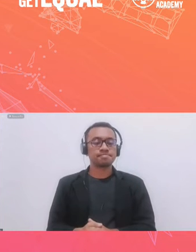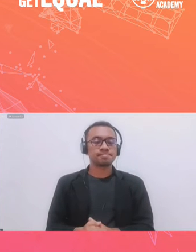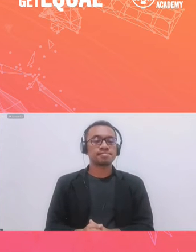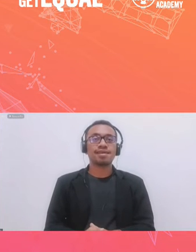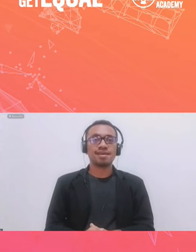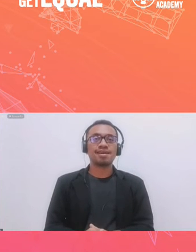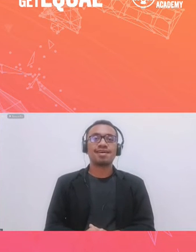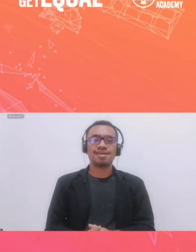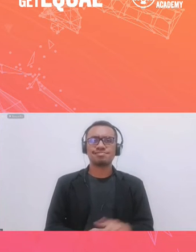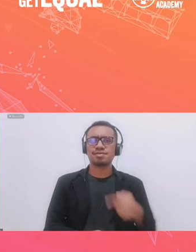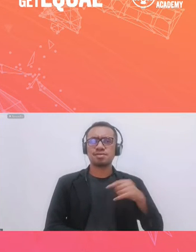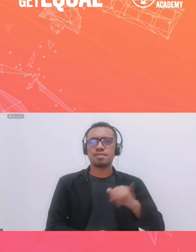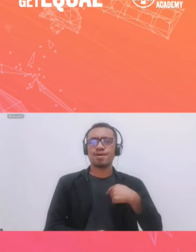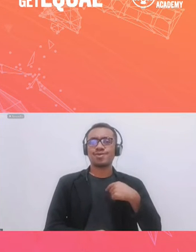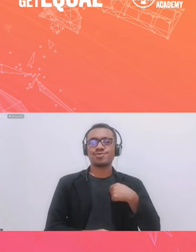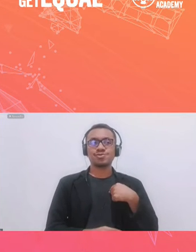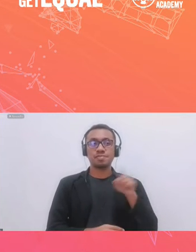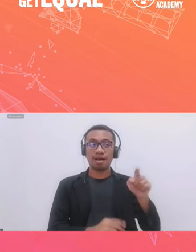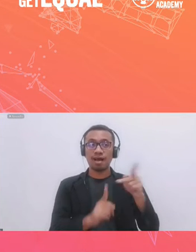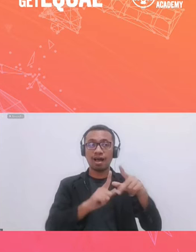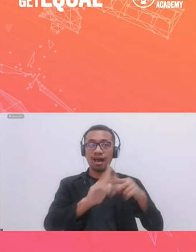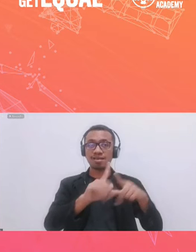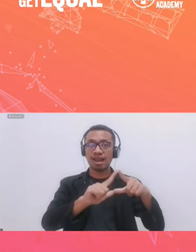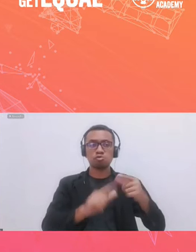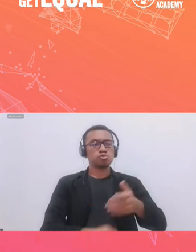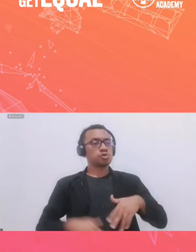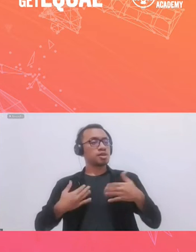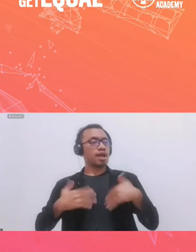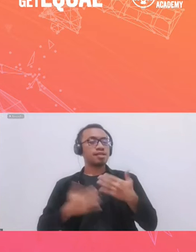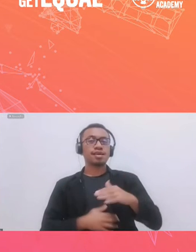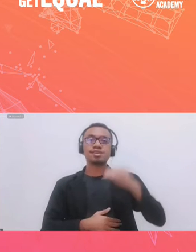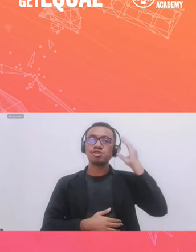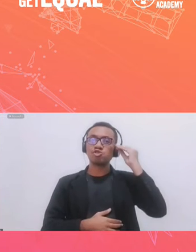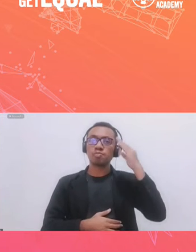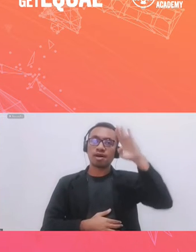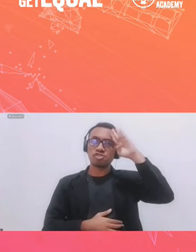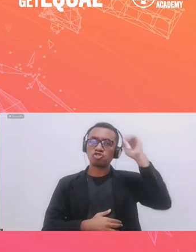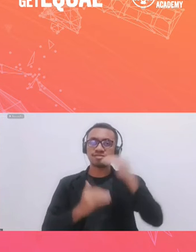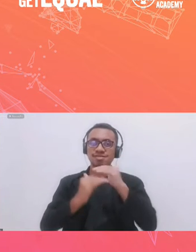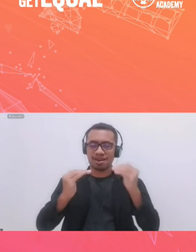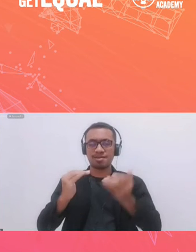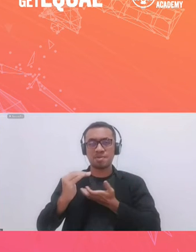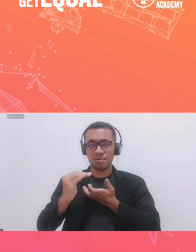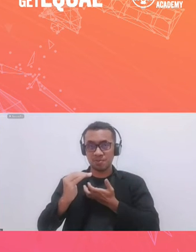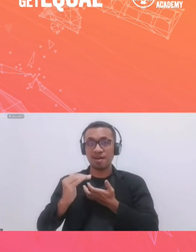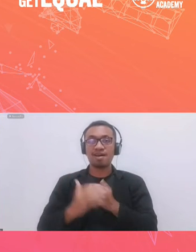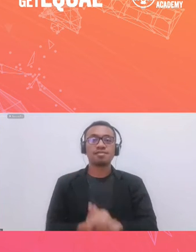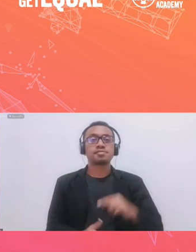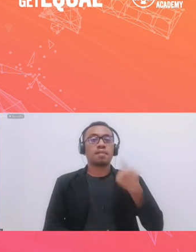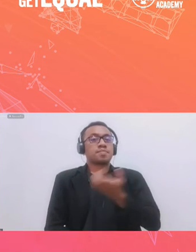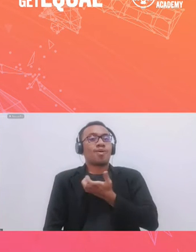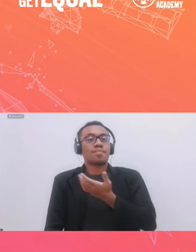juga sama, senang dengan isu-isu kesetaraan gender dan ingin supaya anak-anak muda, anak-anak